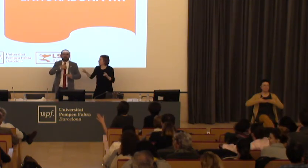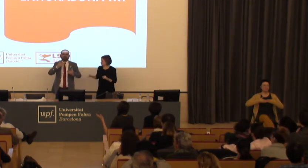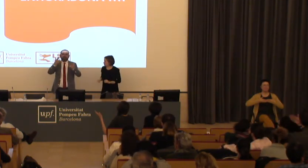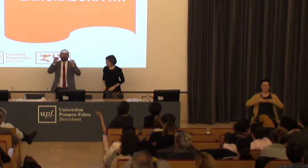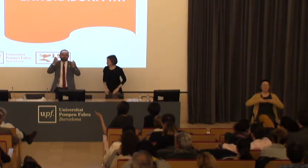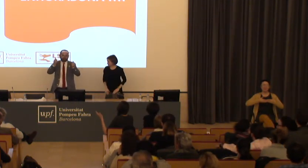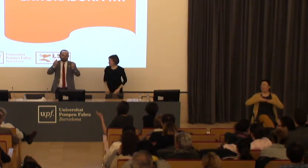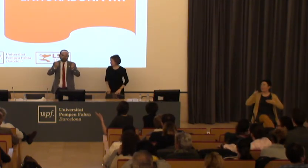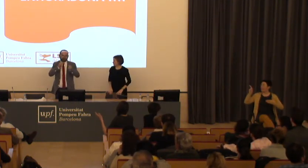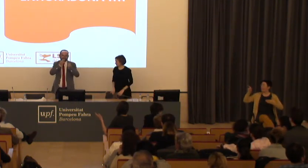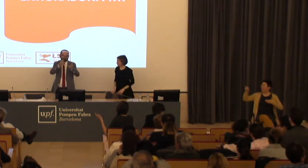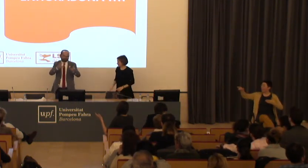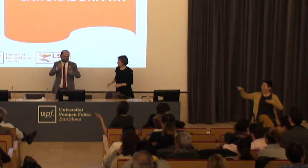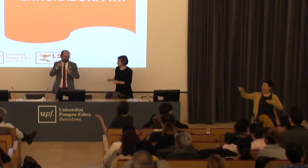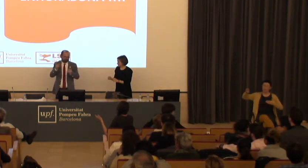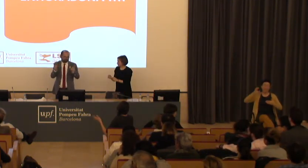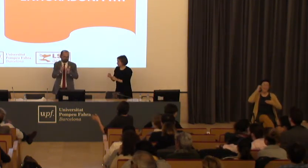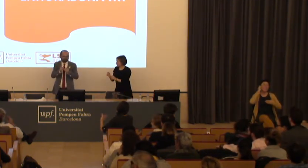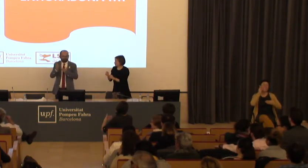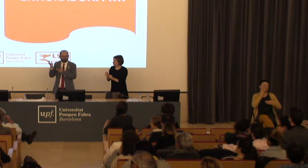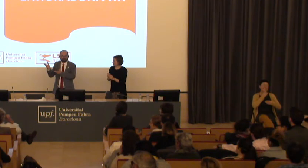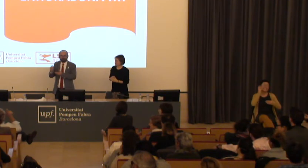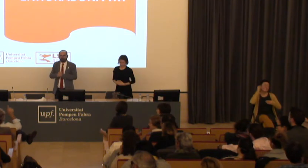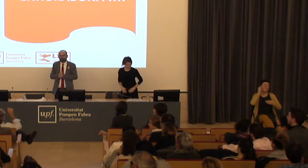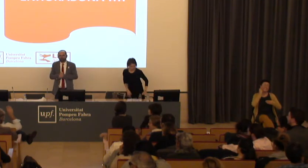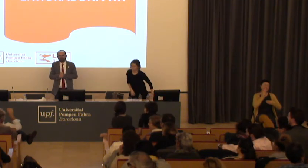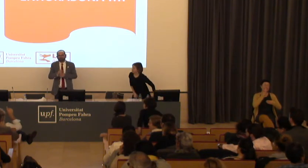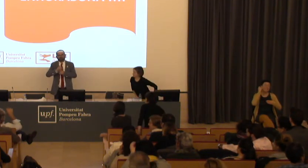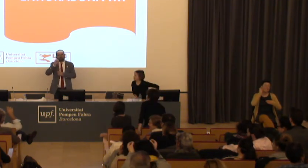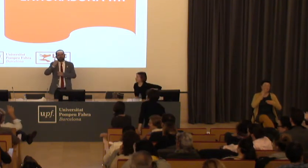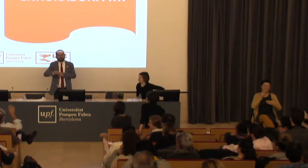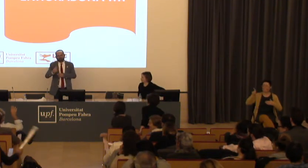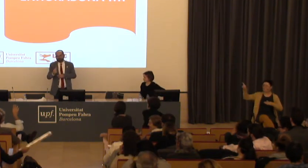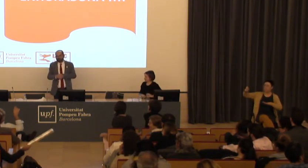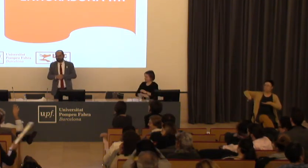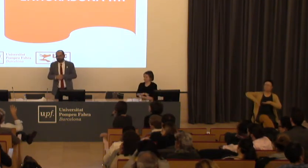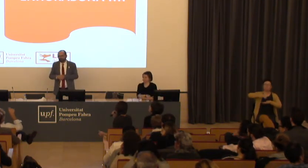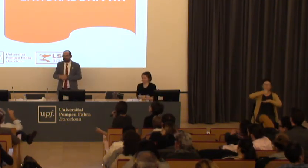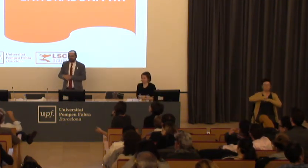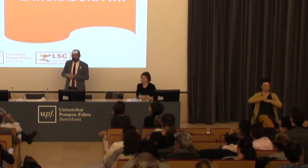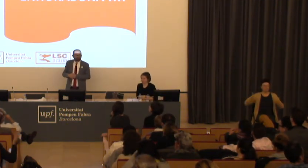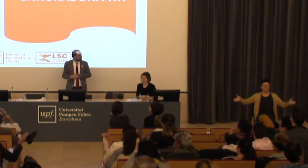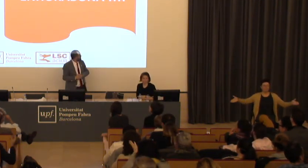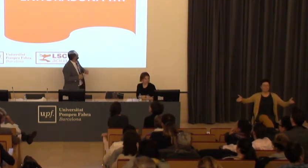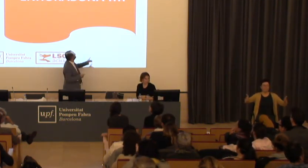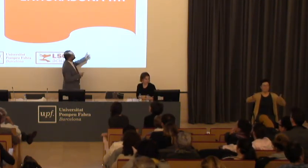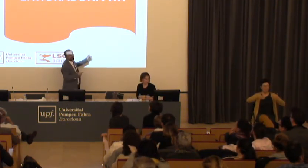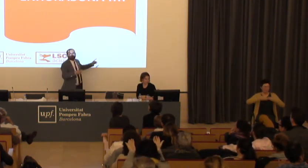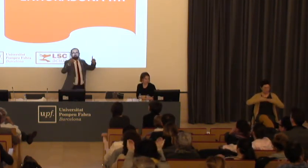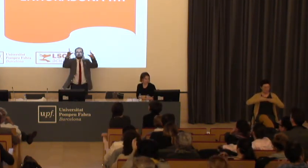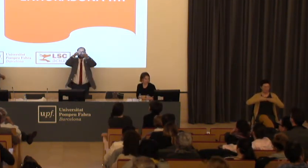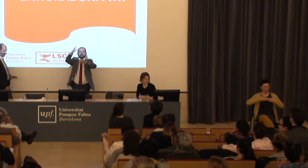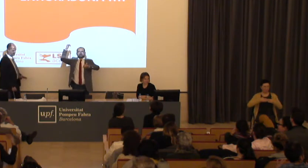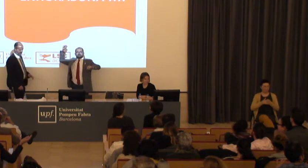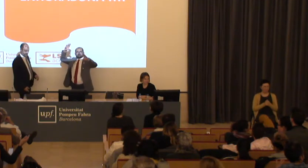falta que el Sergi Torné, el degà, faci la cloent de l'acte com a degà de la facultat.